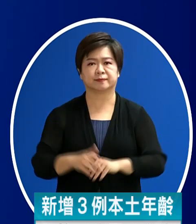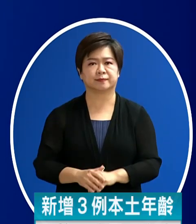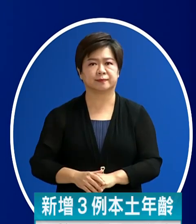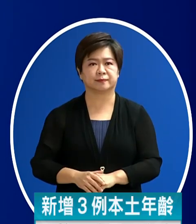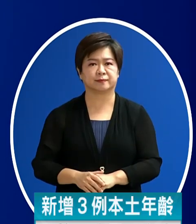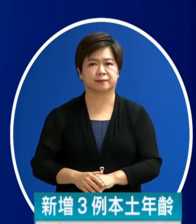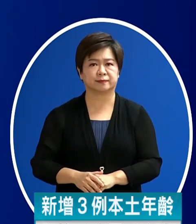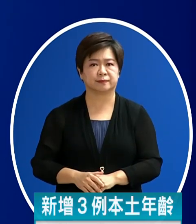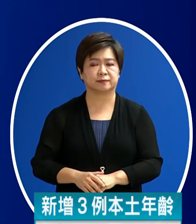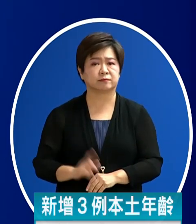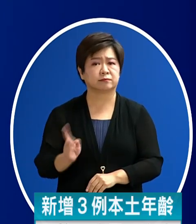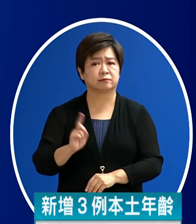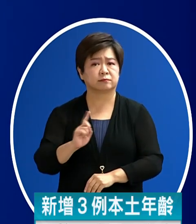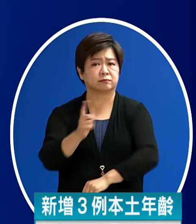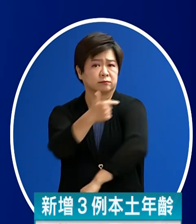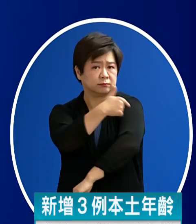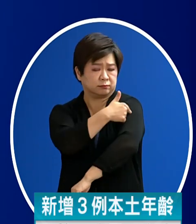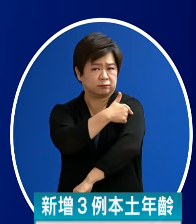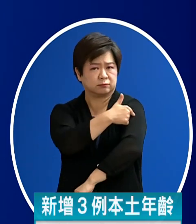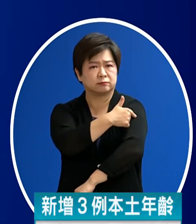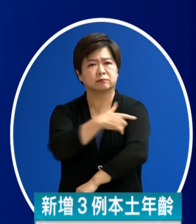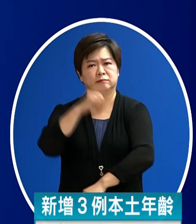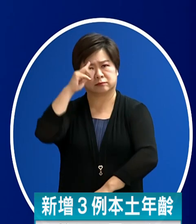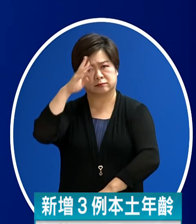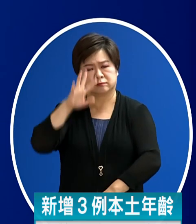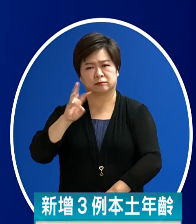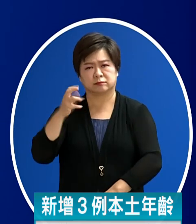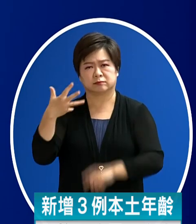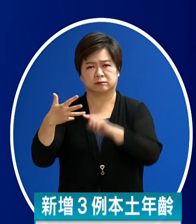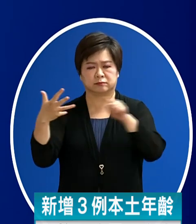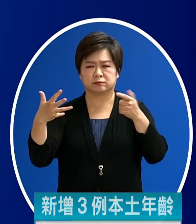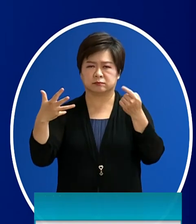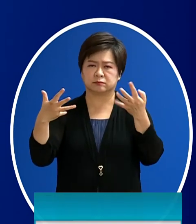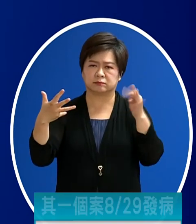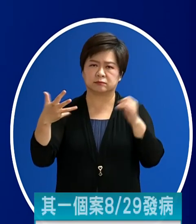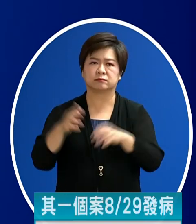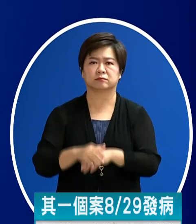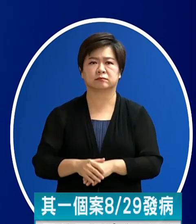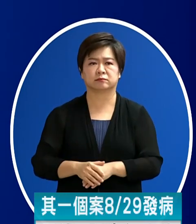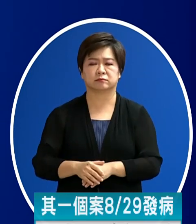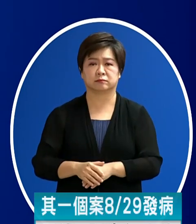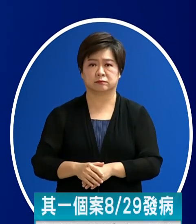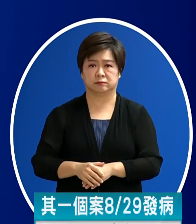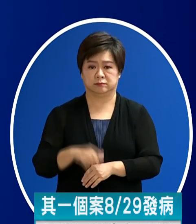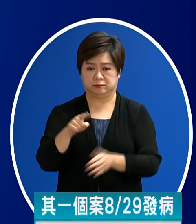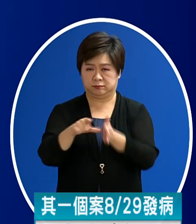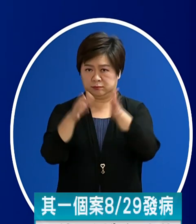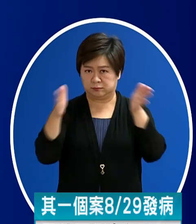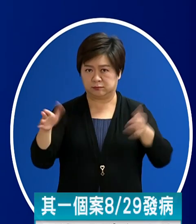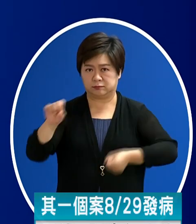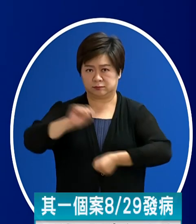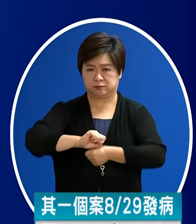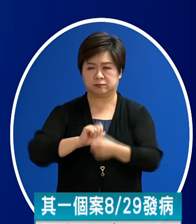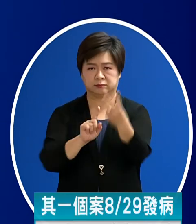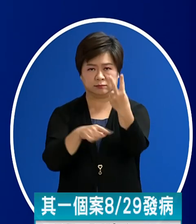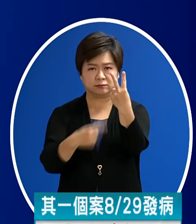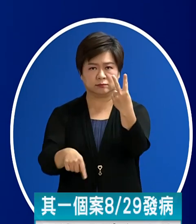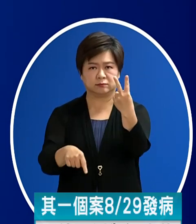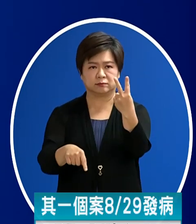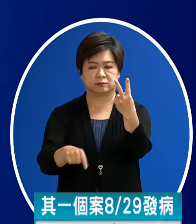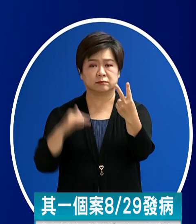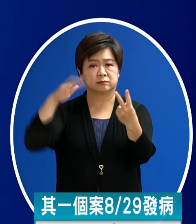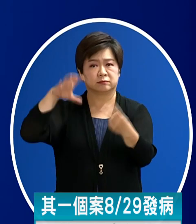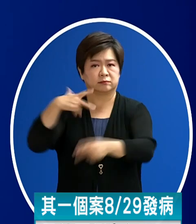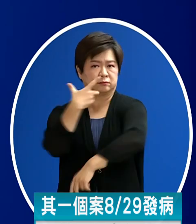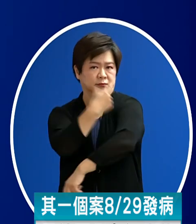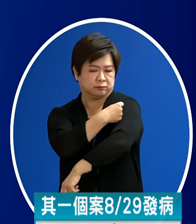那是接种疫苗后38天到50天之间发生。那另外同期间有新增2例是高